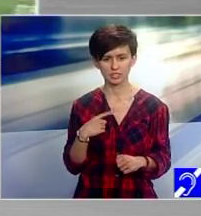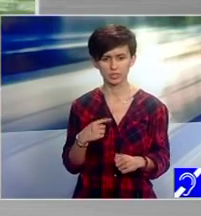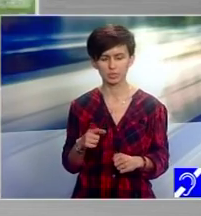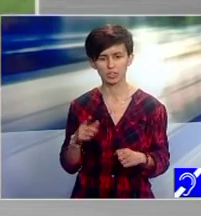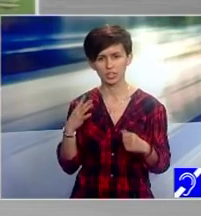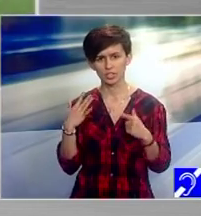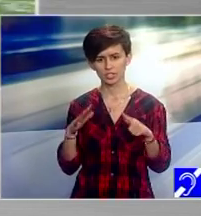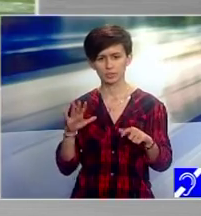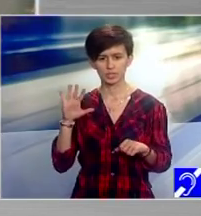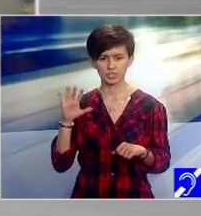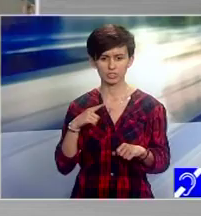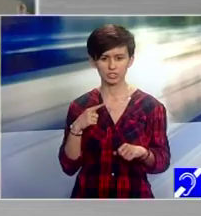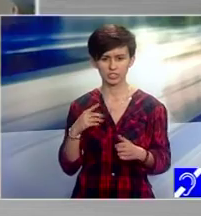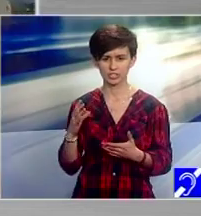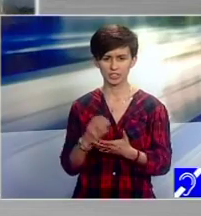Dar